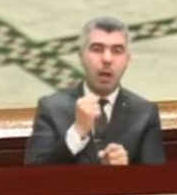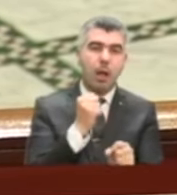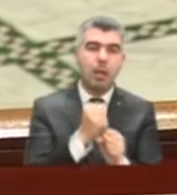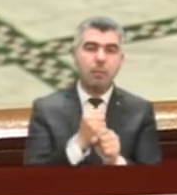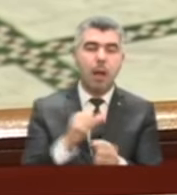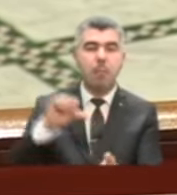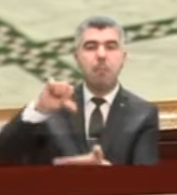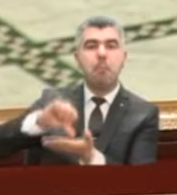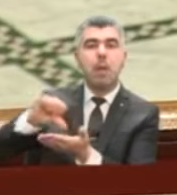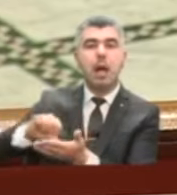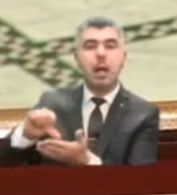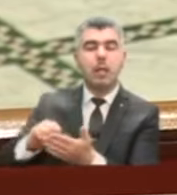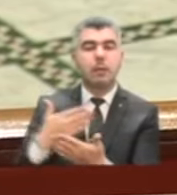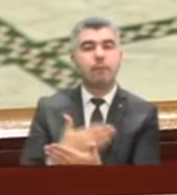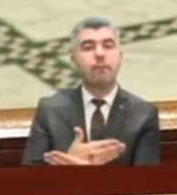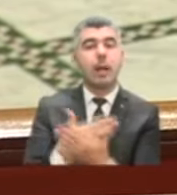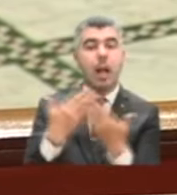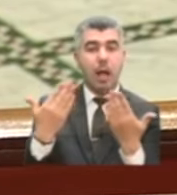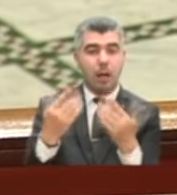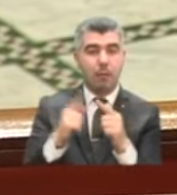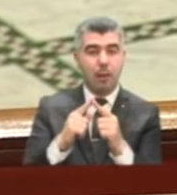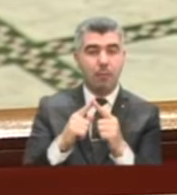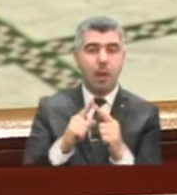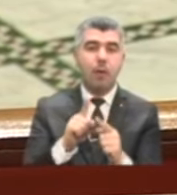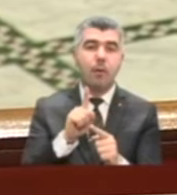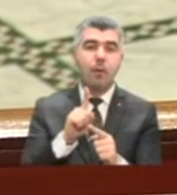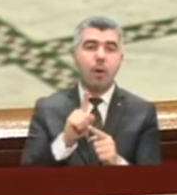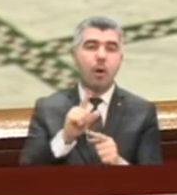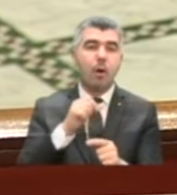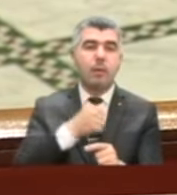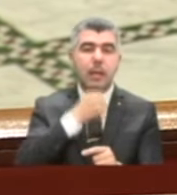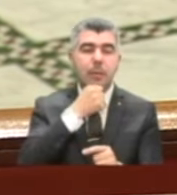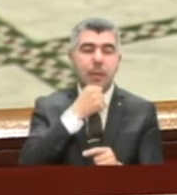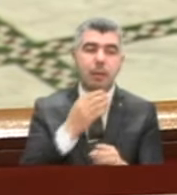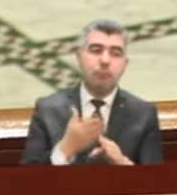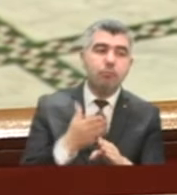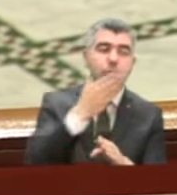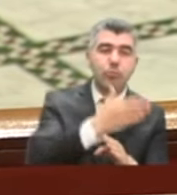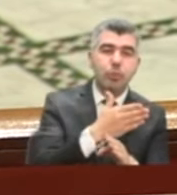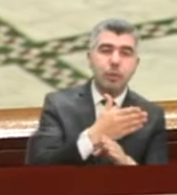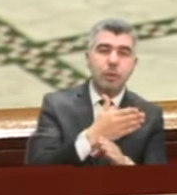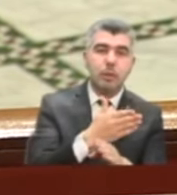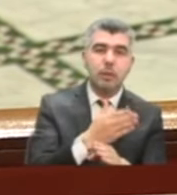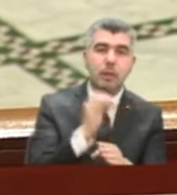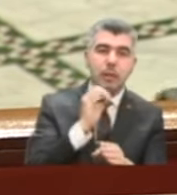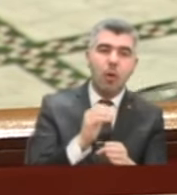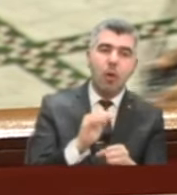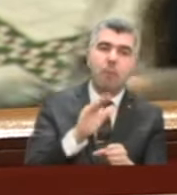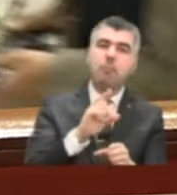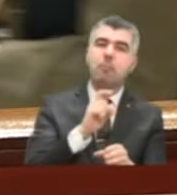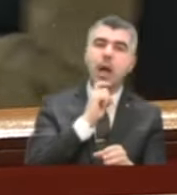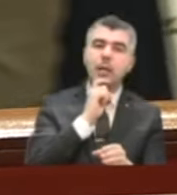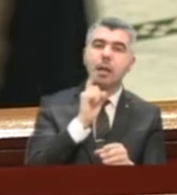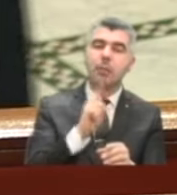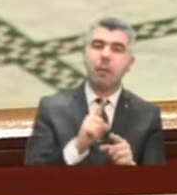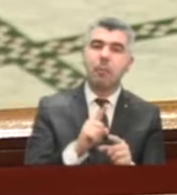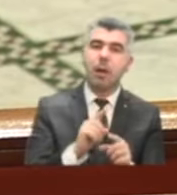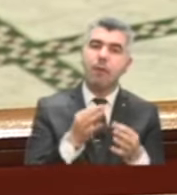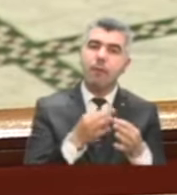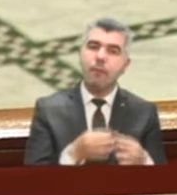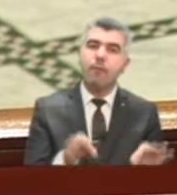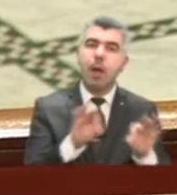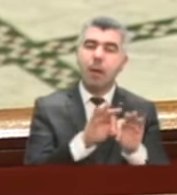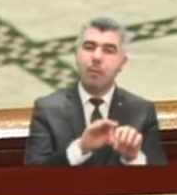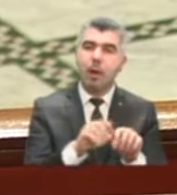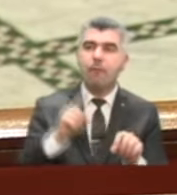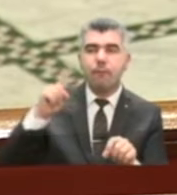المراكز النهارية باش الأشخاص المسنين ما يمشيوش لمؤسسات الرعاية الاجتماعية، يبقاو في الأسر ديالهم وخلال النهار يكون واحد